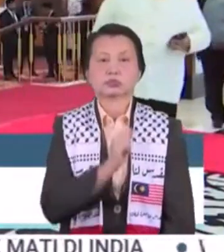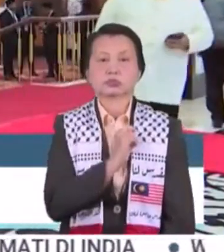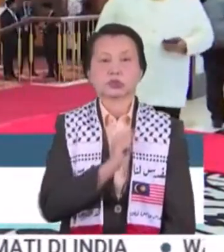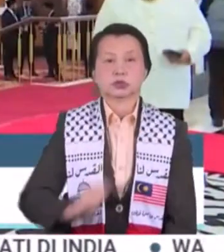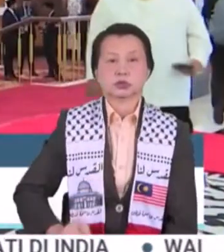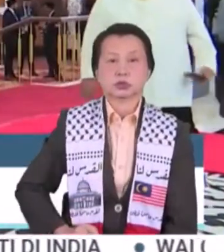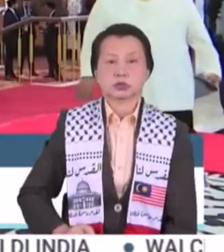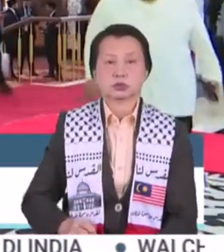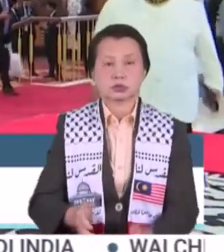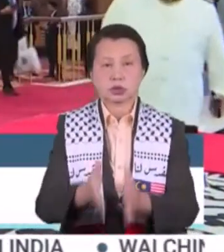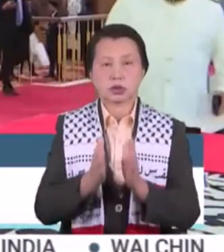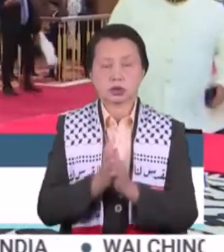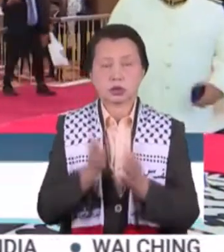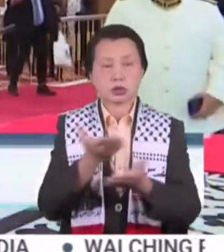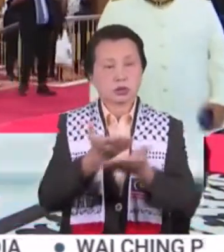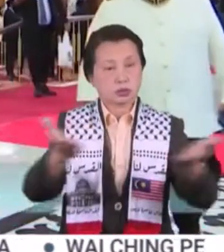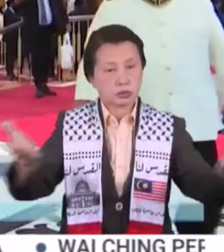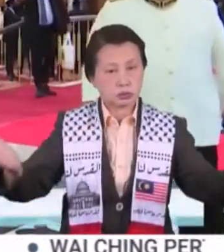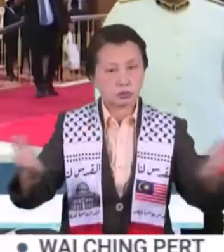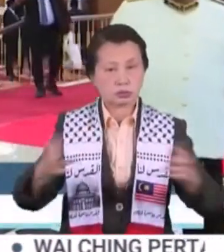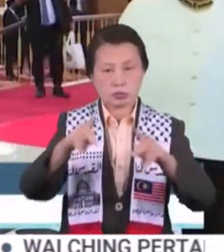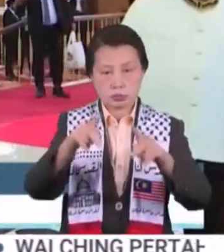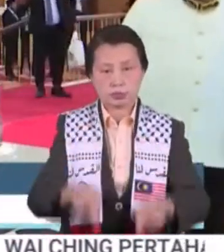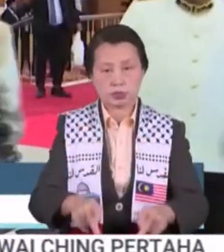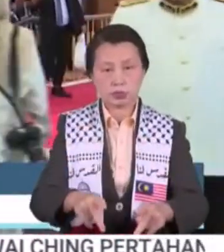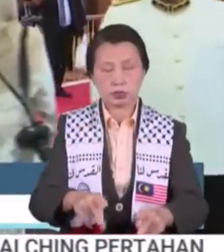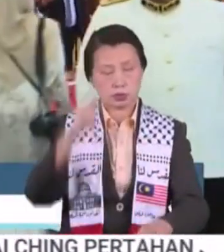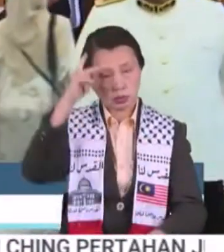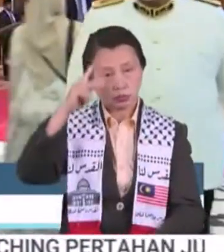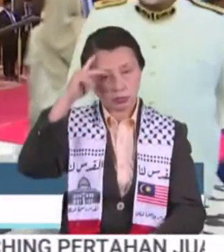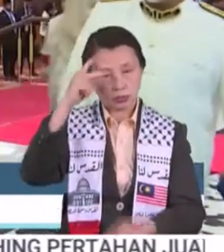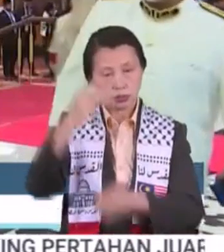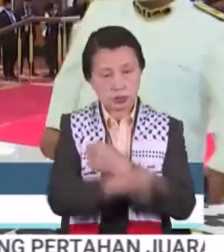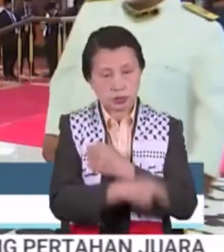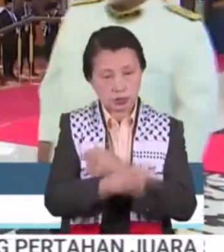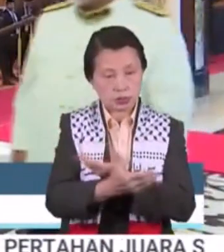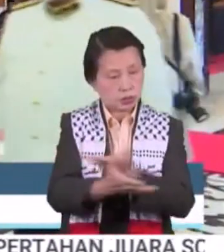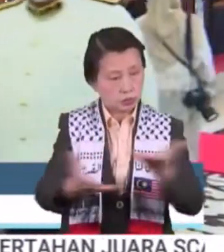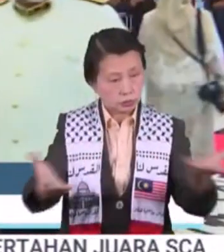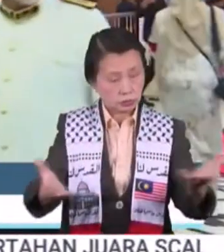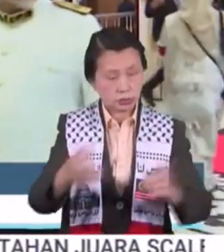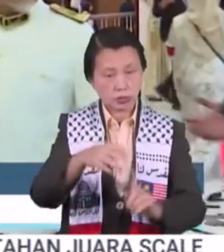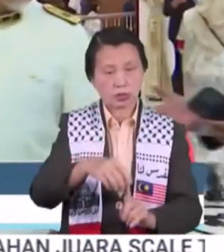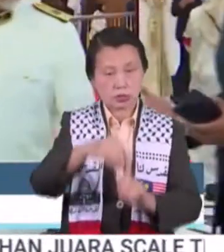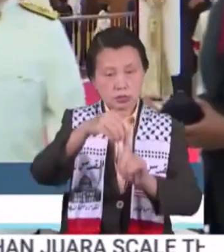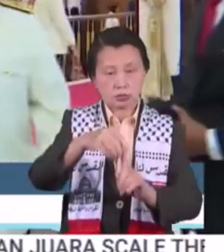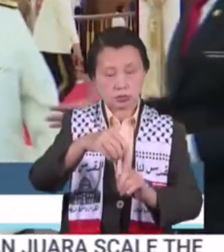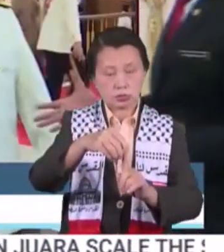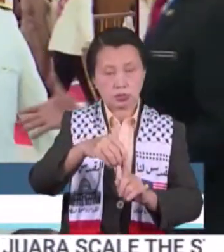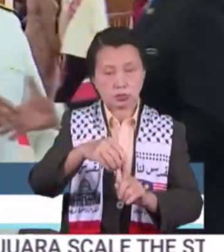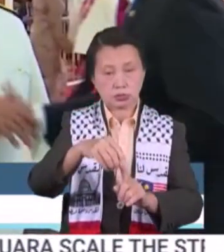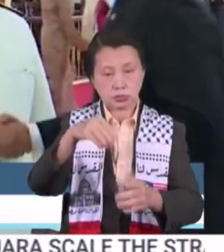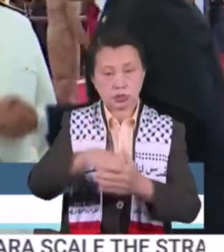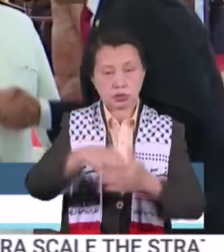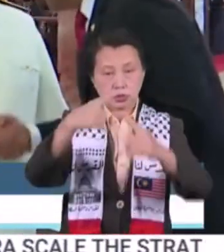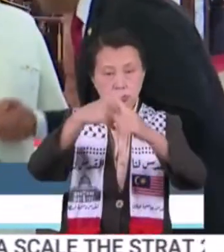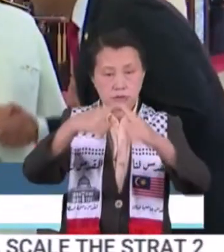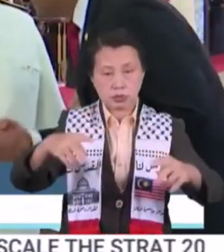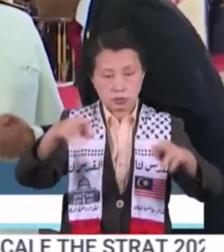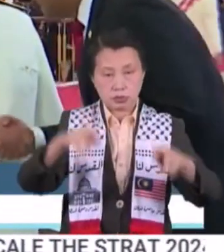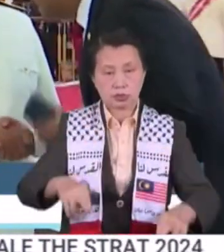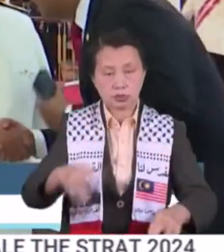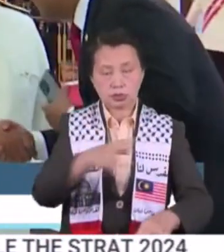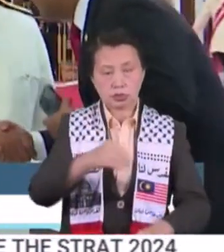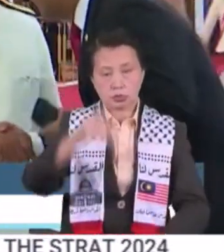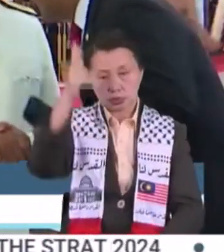menyeru supaya semua pihak dalam politik negara kita, terutama yang di dalam Dewan Rakyat, sama ada